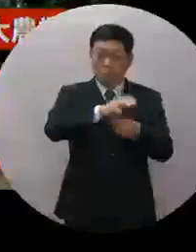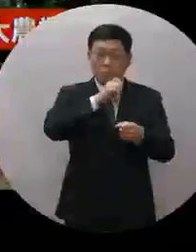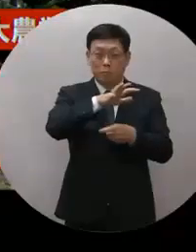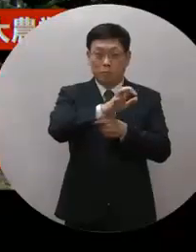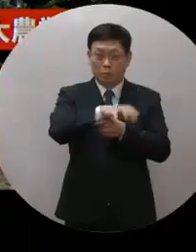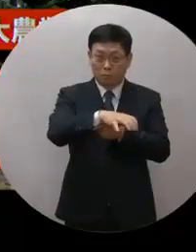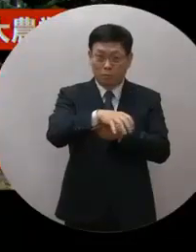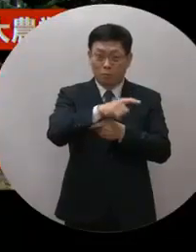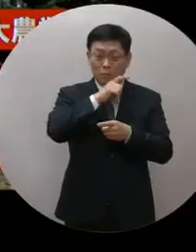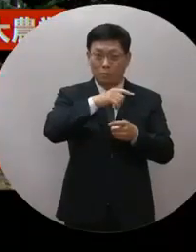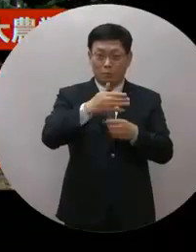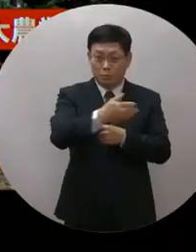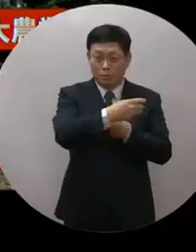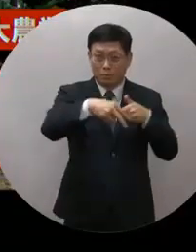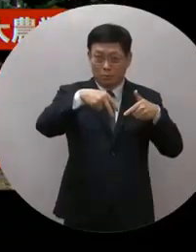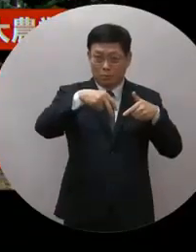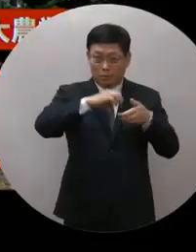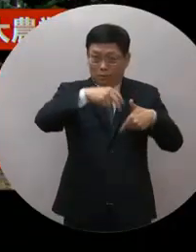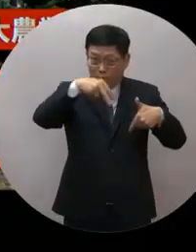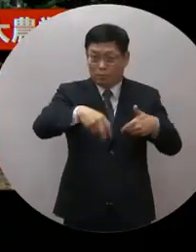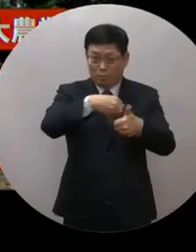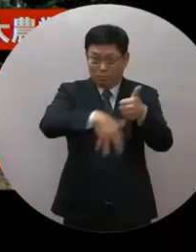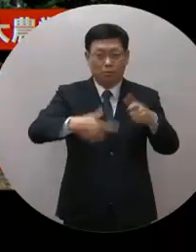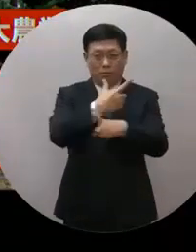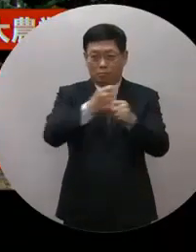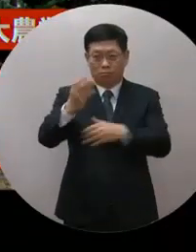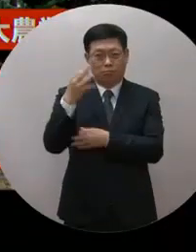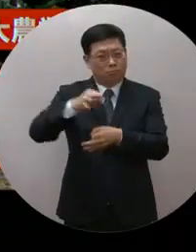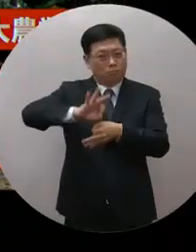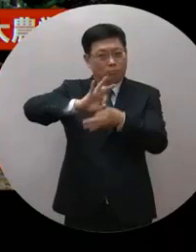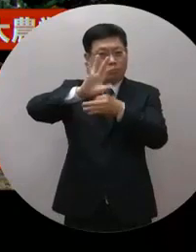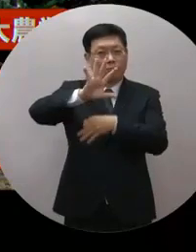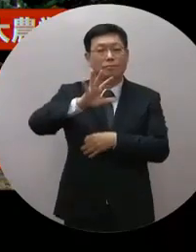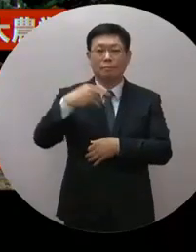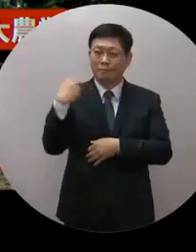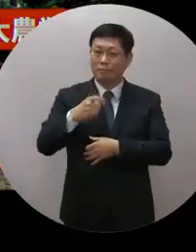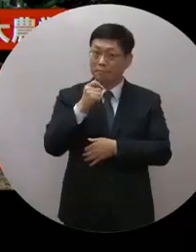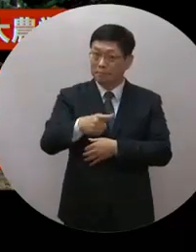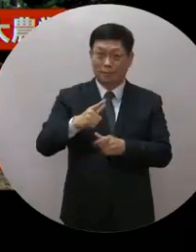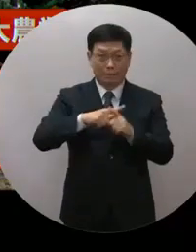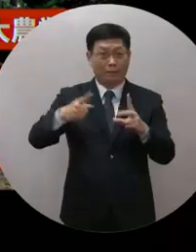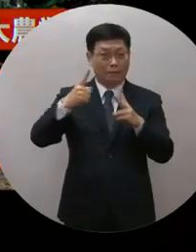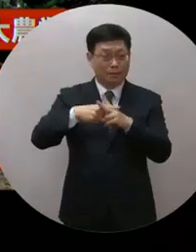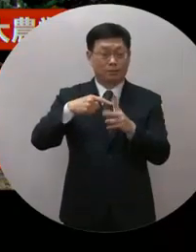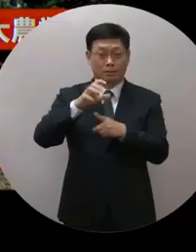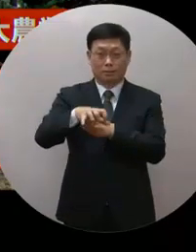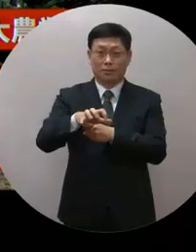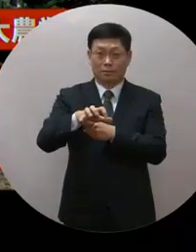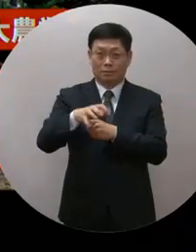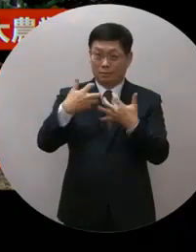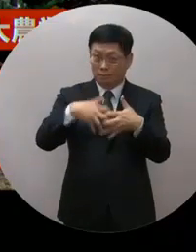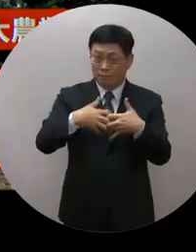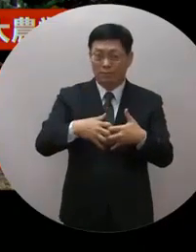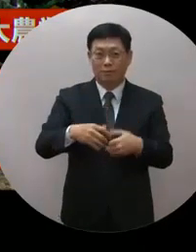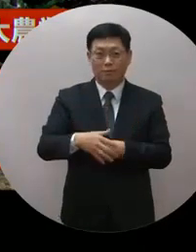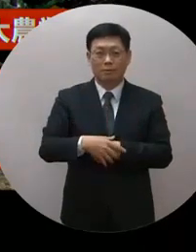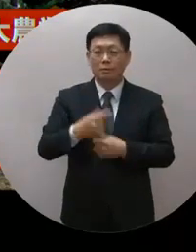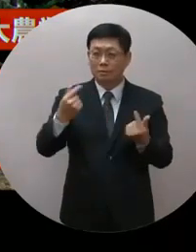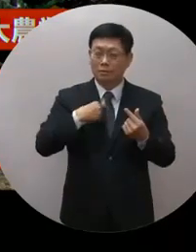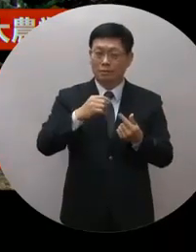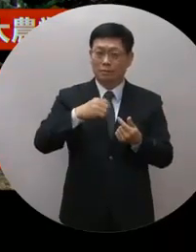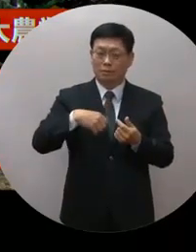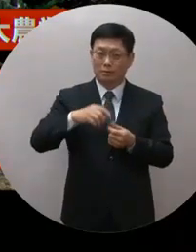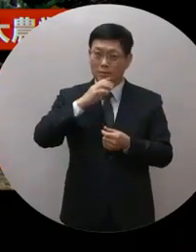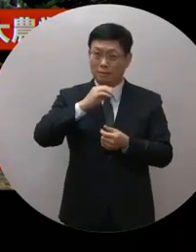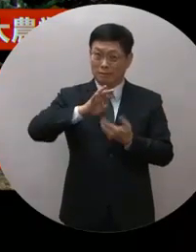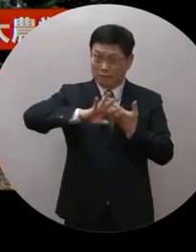通信费，政府都大大的加码。而购买大小的农机具、调涨肥料价